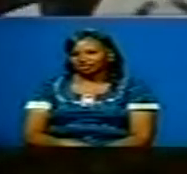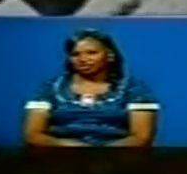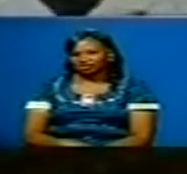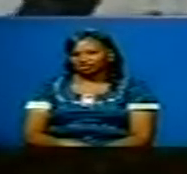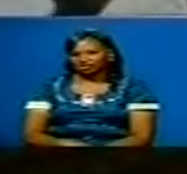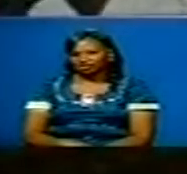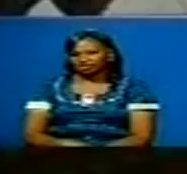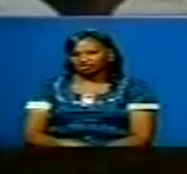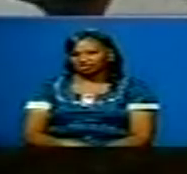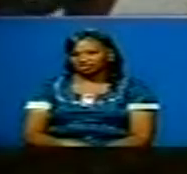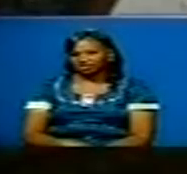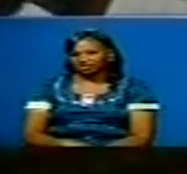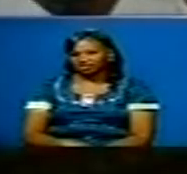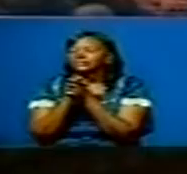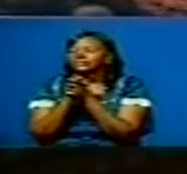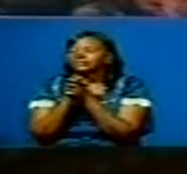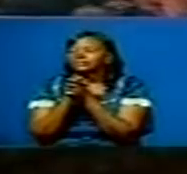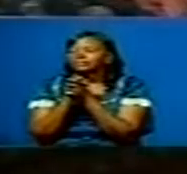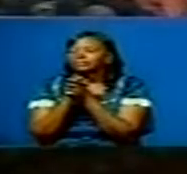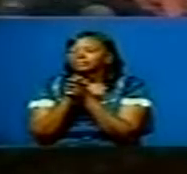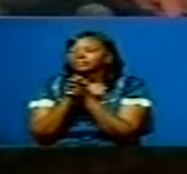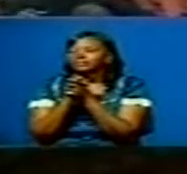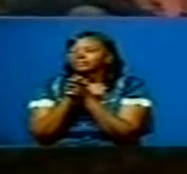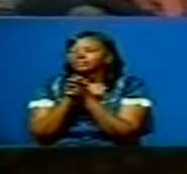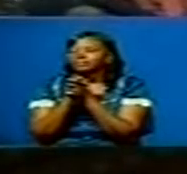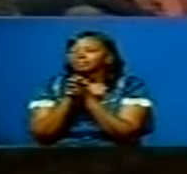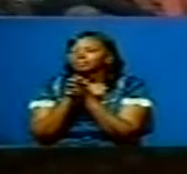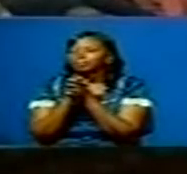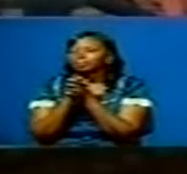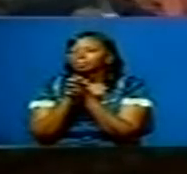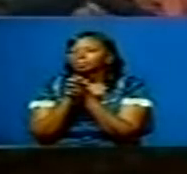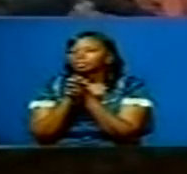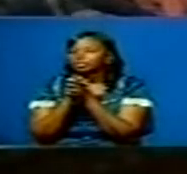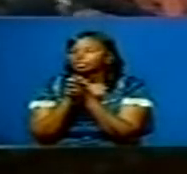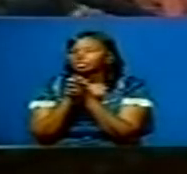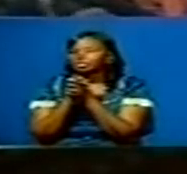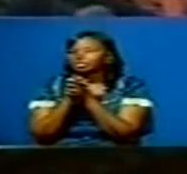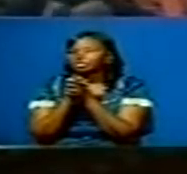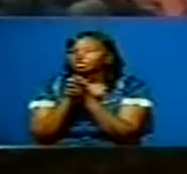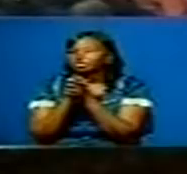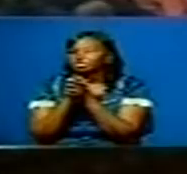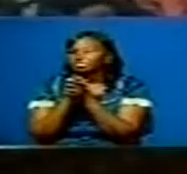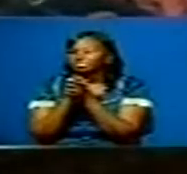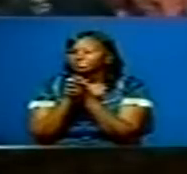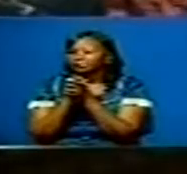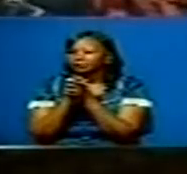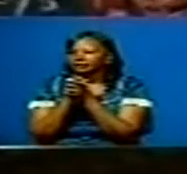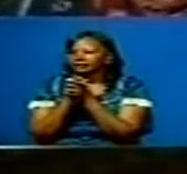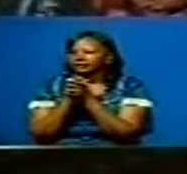Nyimbo za mapambano zilipokosa kuzaa matunda, Mheshimiwa John Mbadi alichukua hatua mikononi.